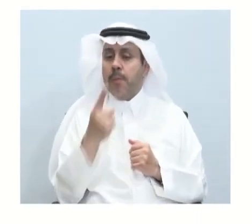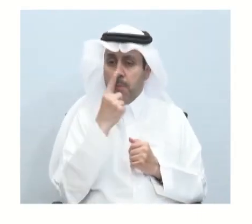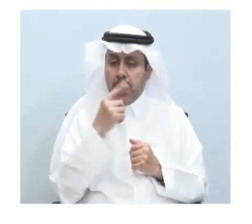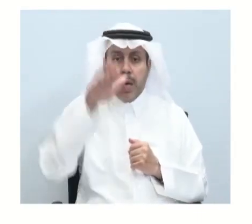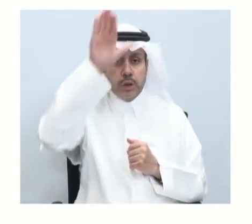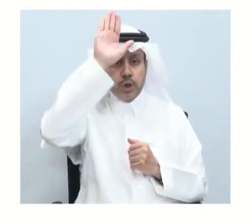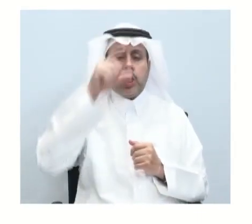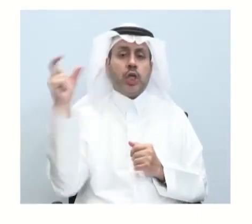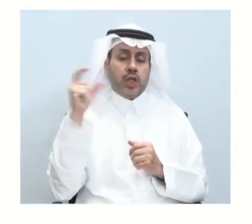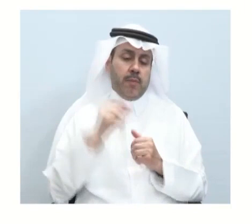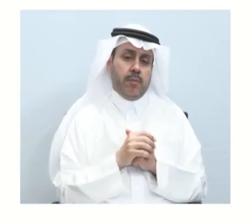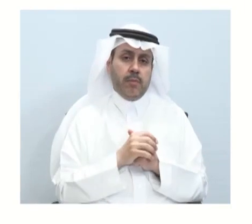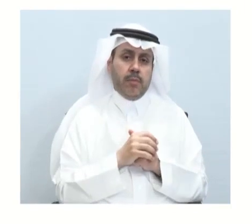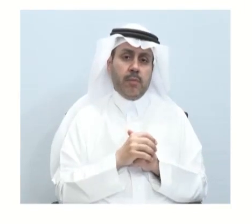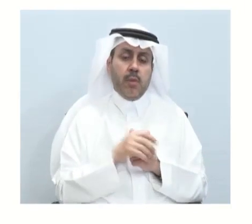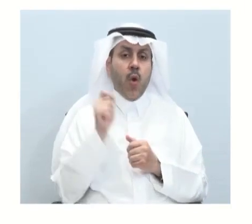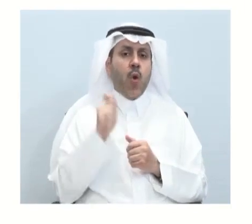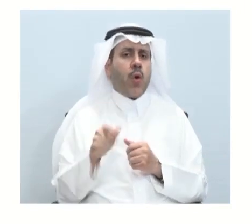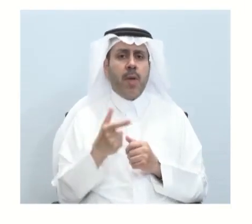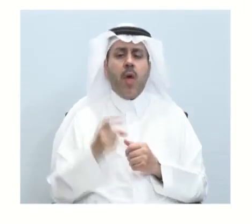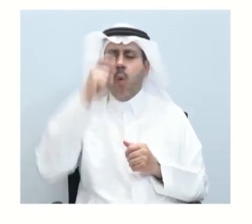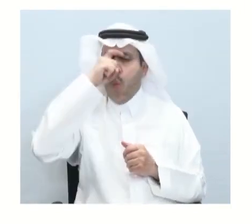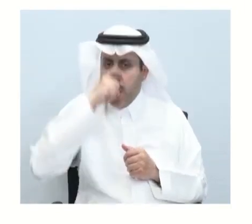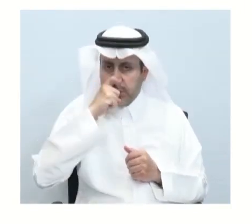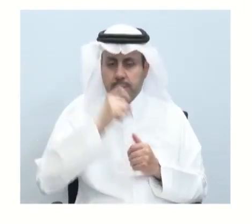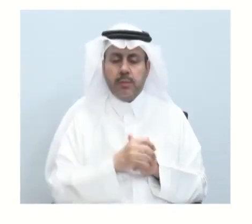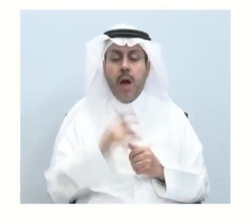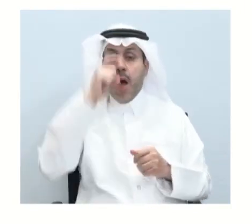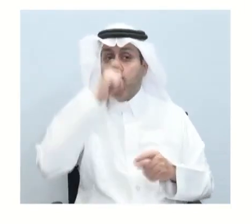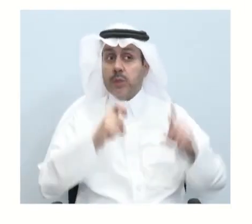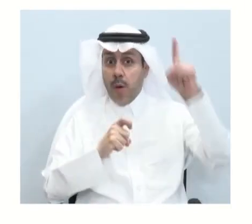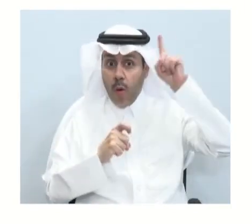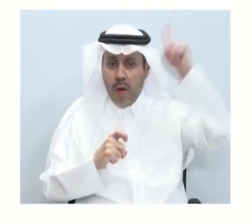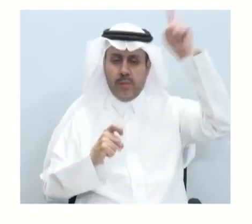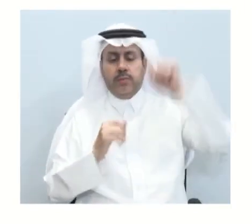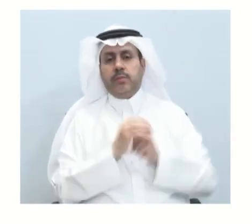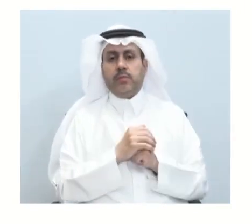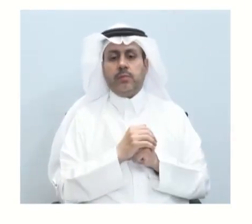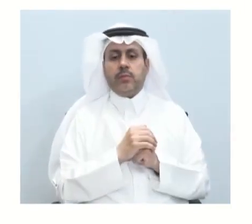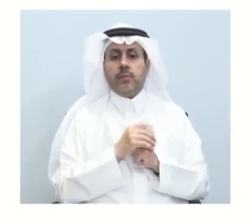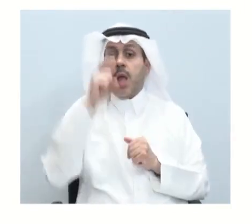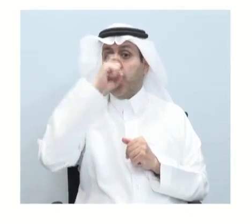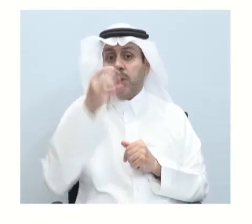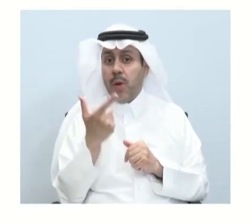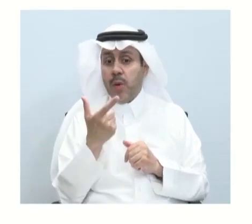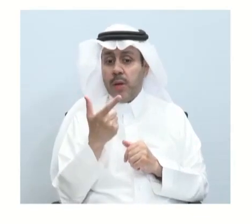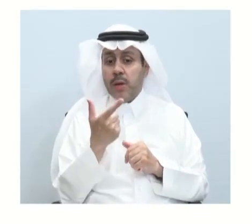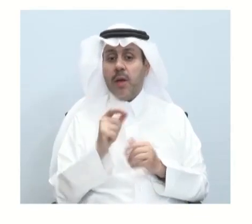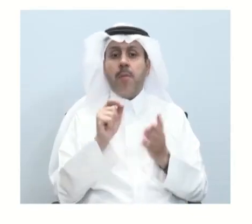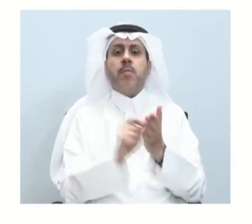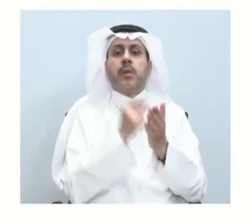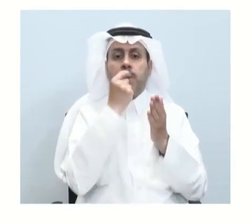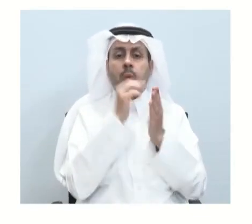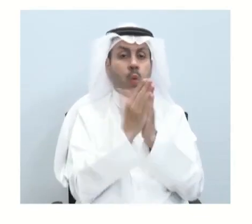الشرعيه لولي الامر واجب اوجبه الله سبحانه وتعالى اين اوجبه اوجبه الله في